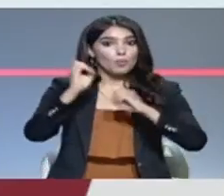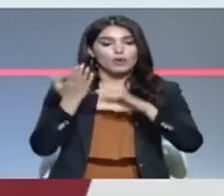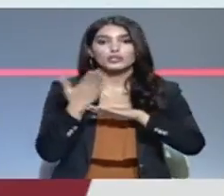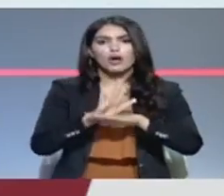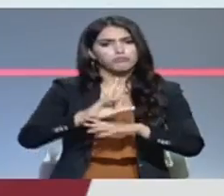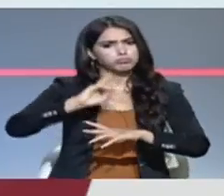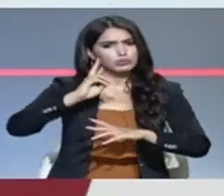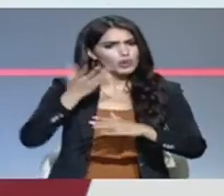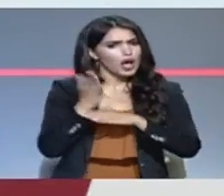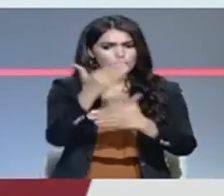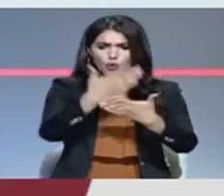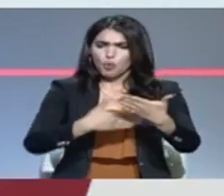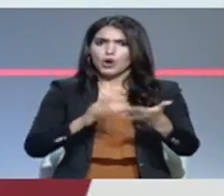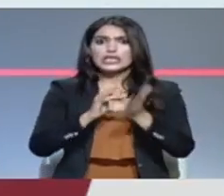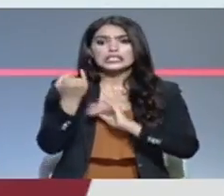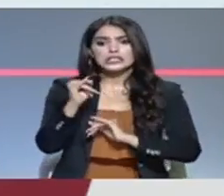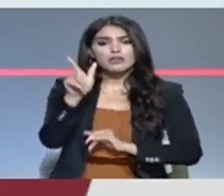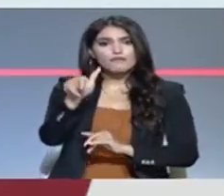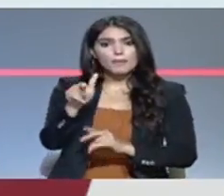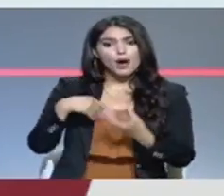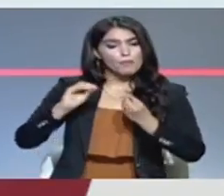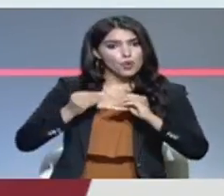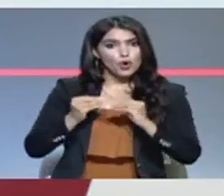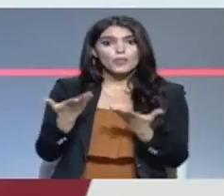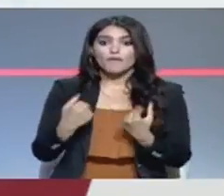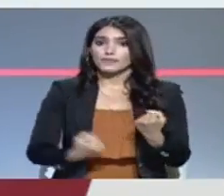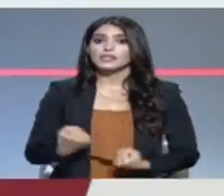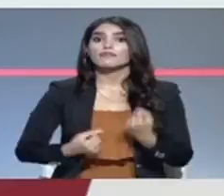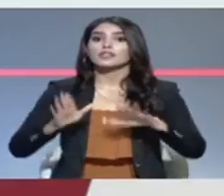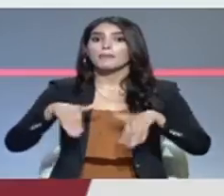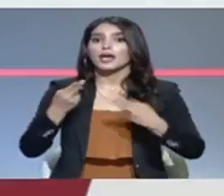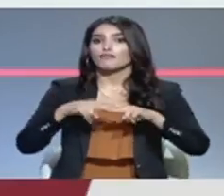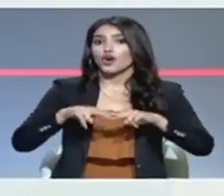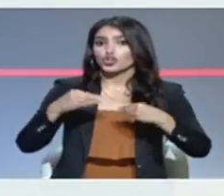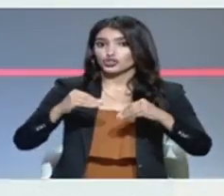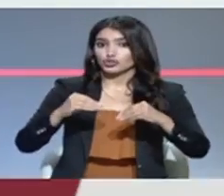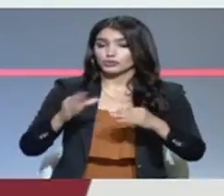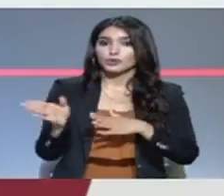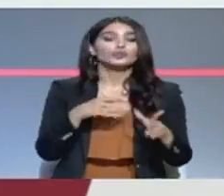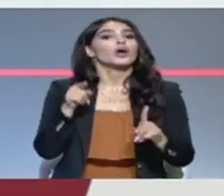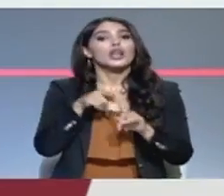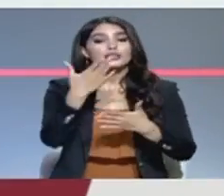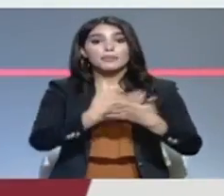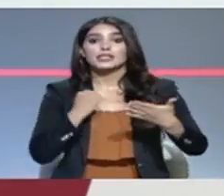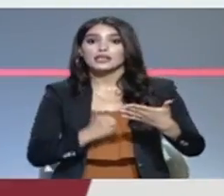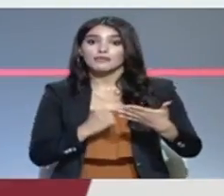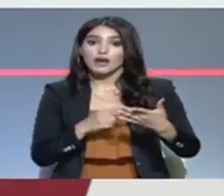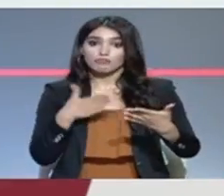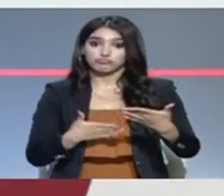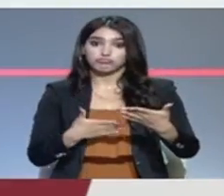وتقديم شكوى في الغرض في صورة وجود إشكال في هذا الموضوع. اليوم لازم مراجعة السيرتيفيكا دو غارونتي، فما